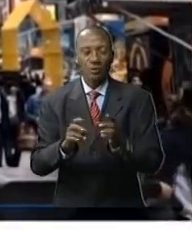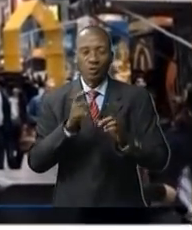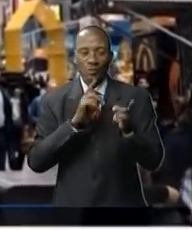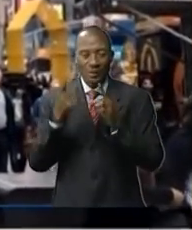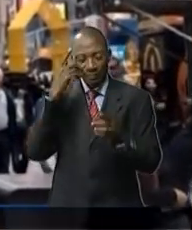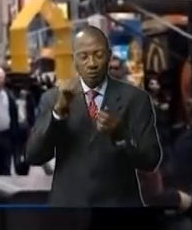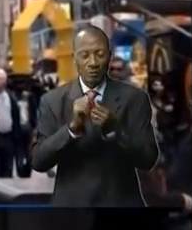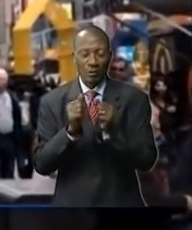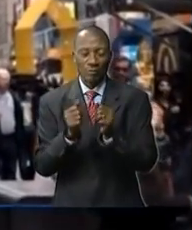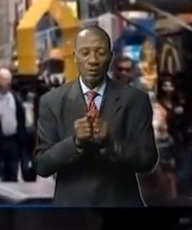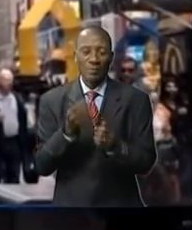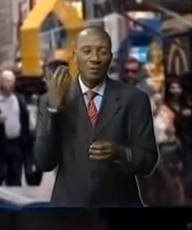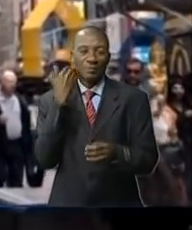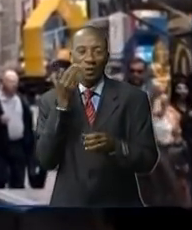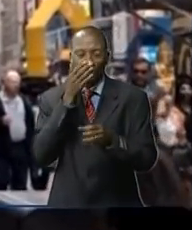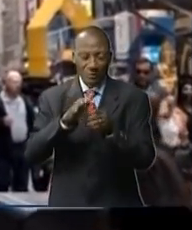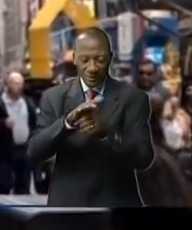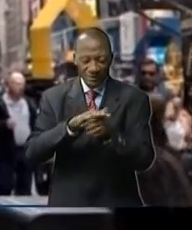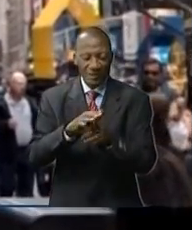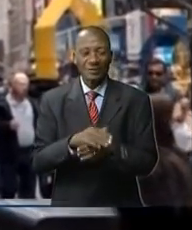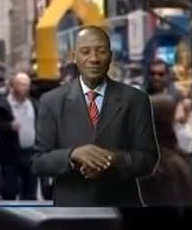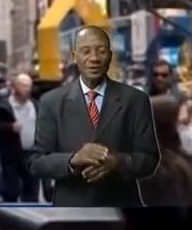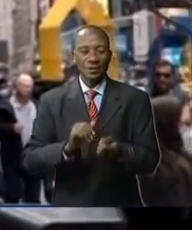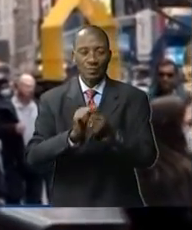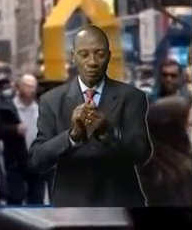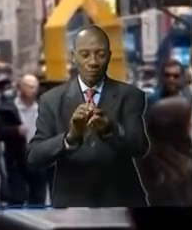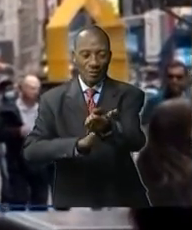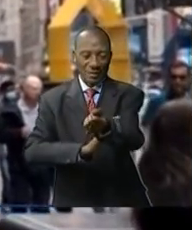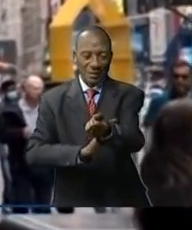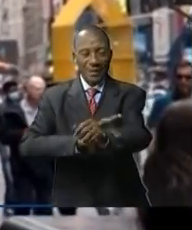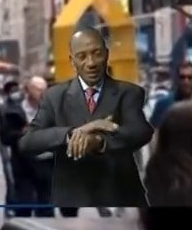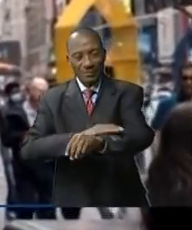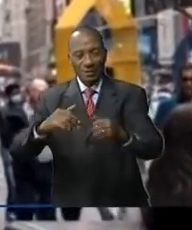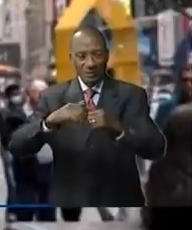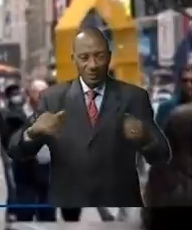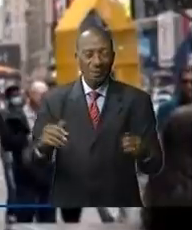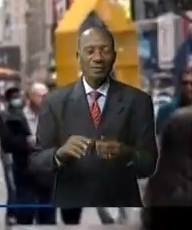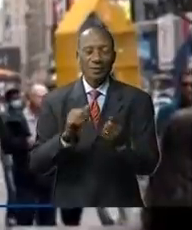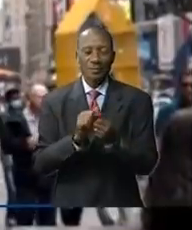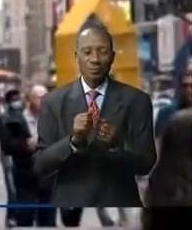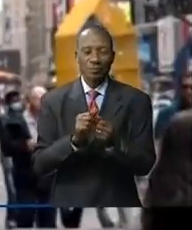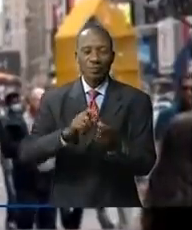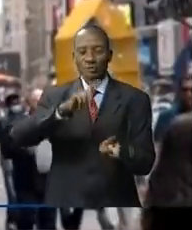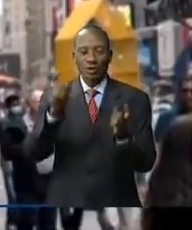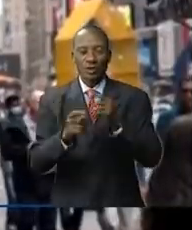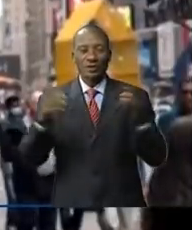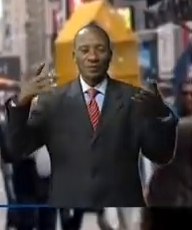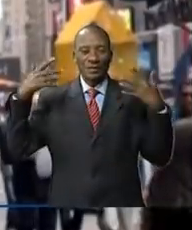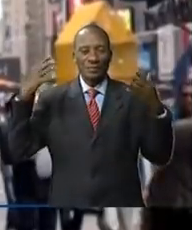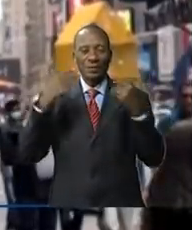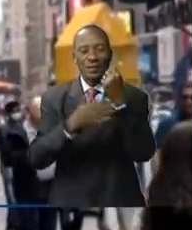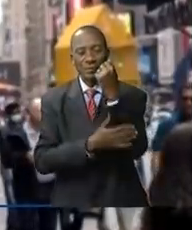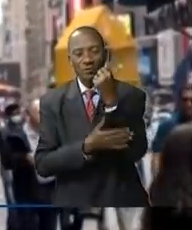racisme, l'intolérance, le terrorisme, les inégalités, le changement climatique, la pauvreté, la faim,